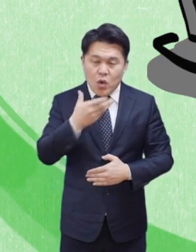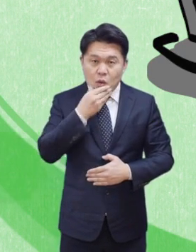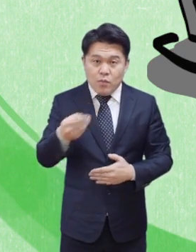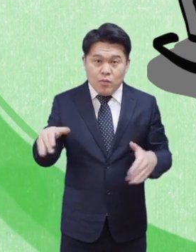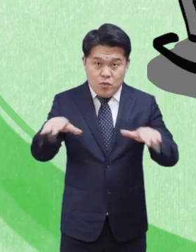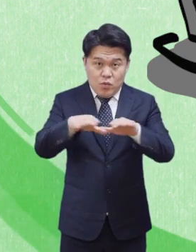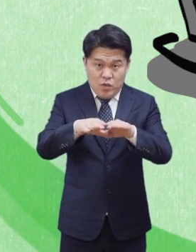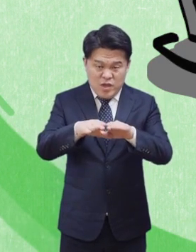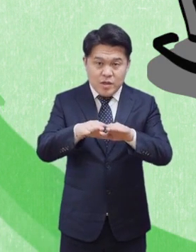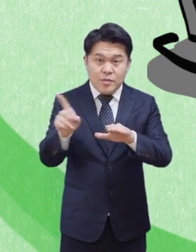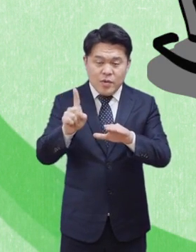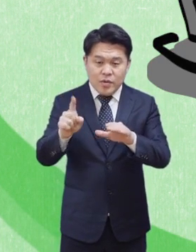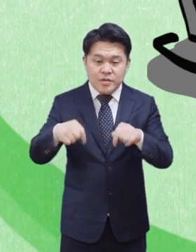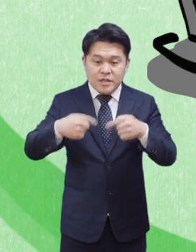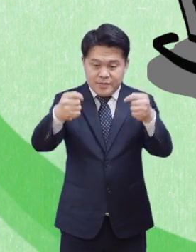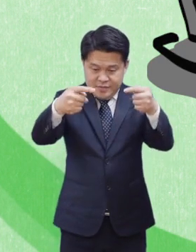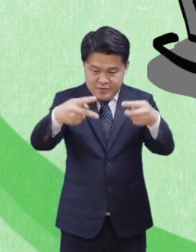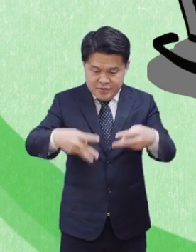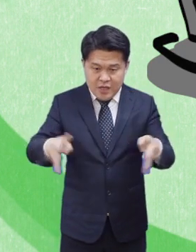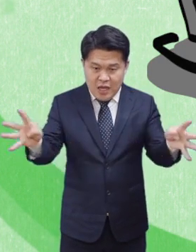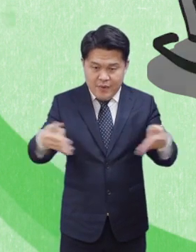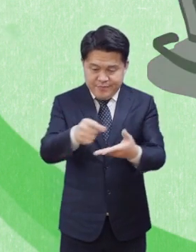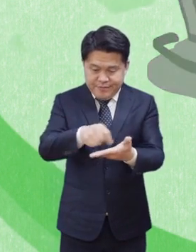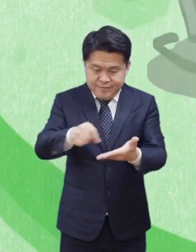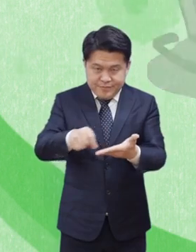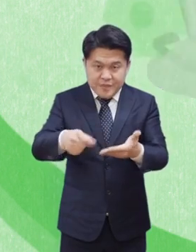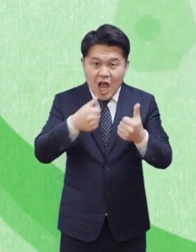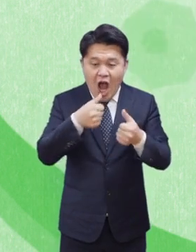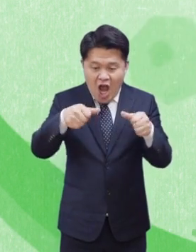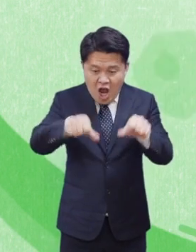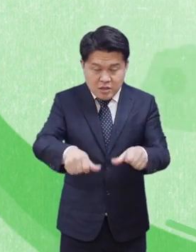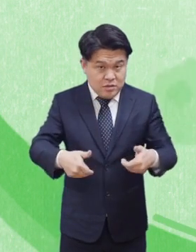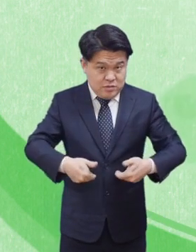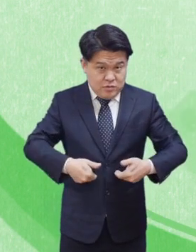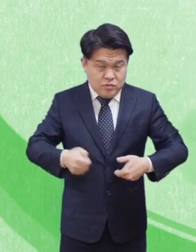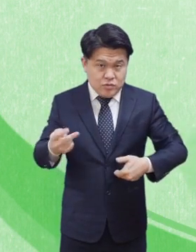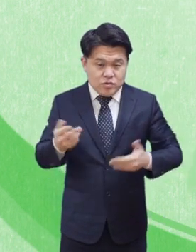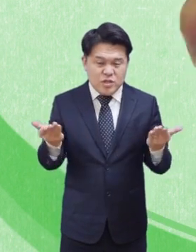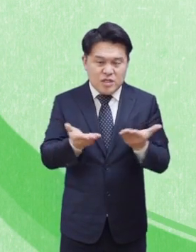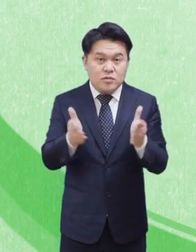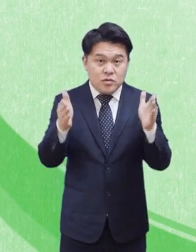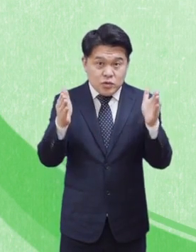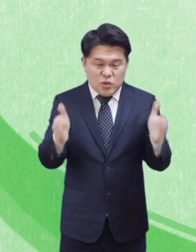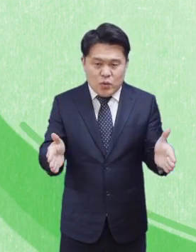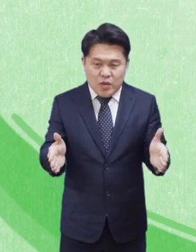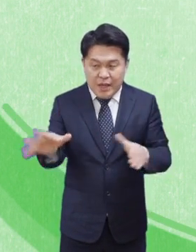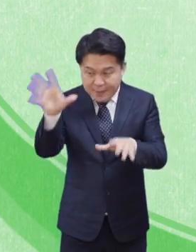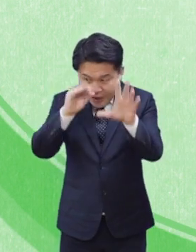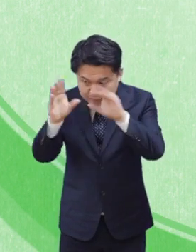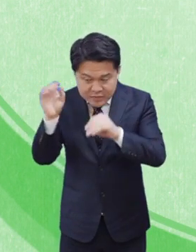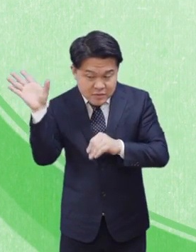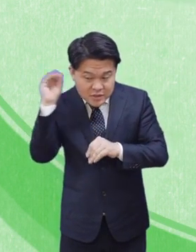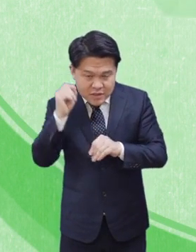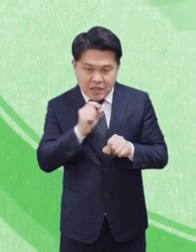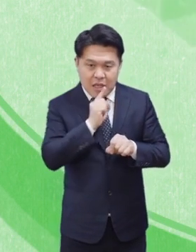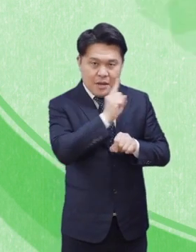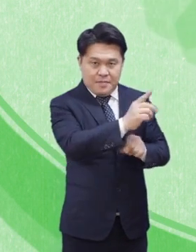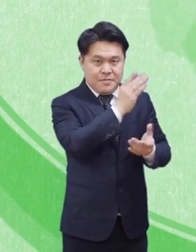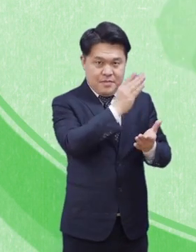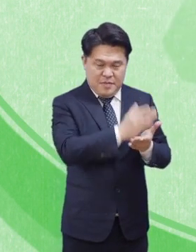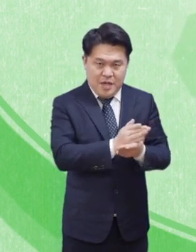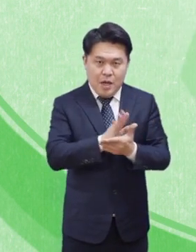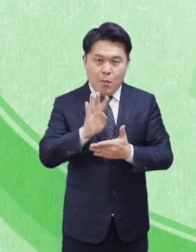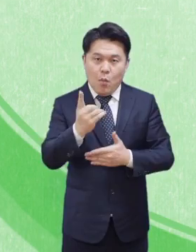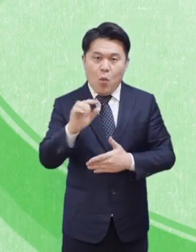또는 복지관 등과 참여 조건 합의서를 써야 합니다. 그리고 일을 하면서 비밀을 말하지 않겠다는